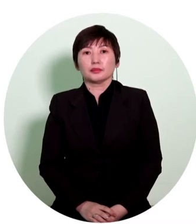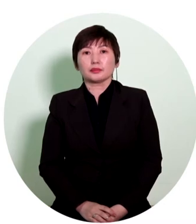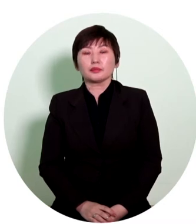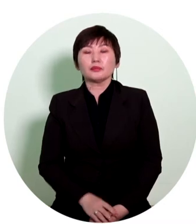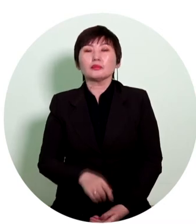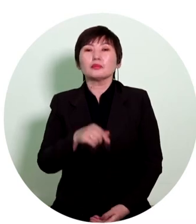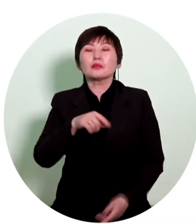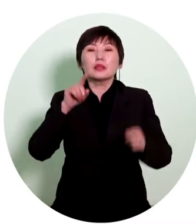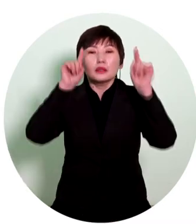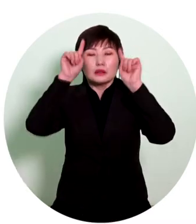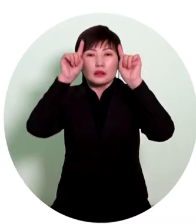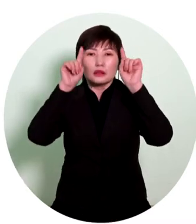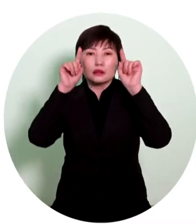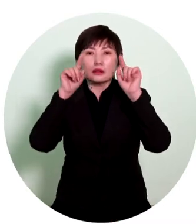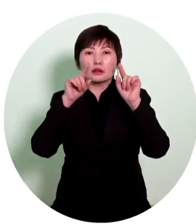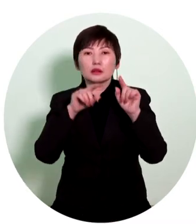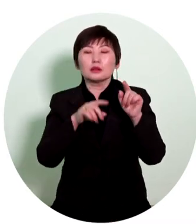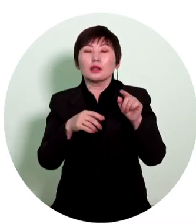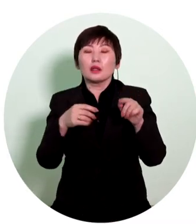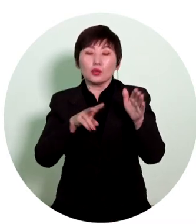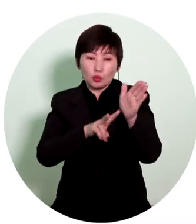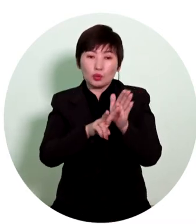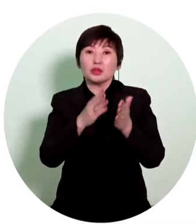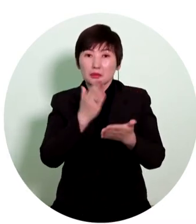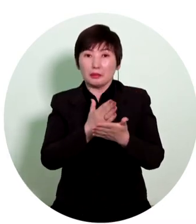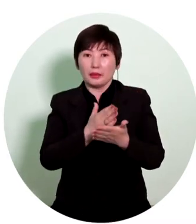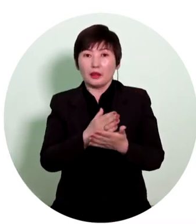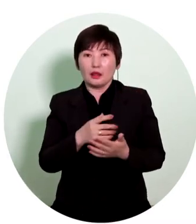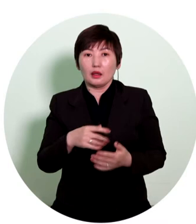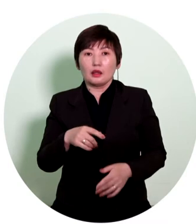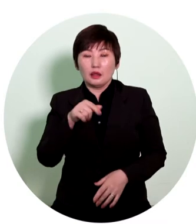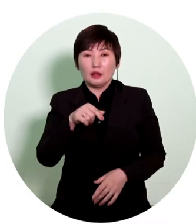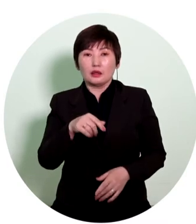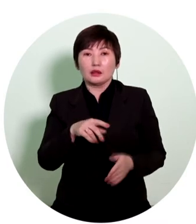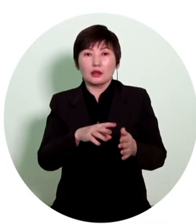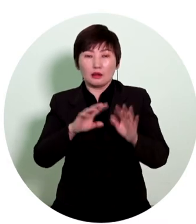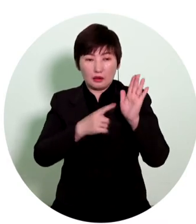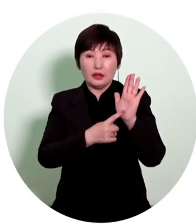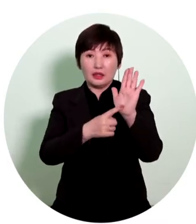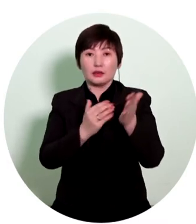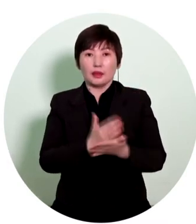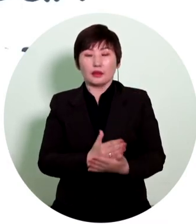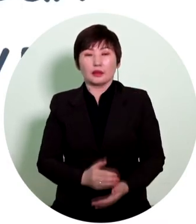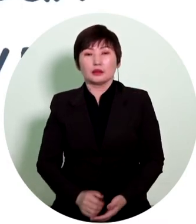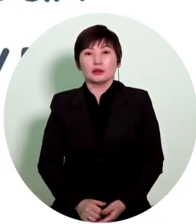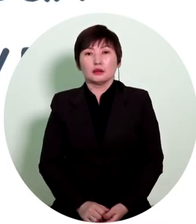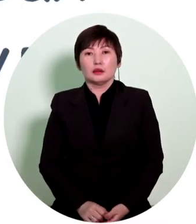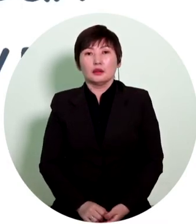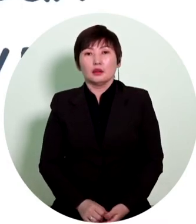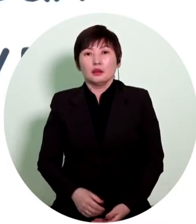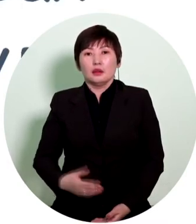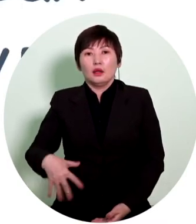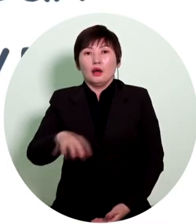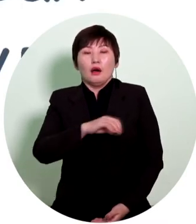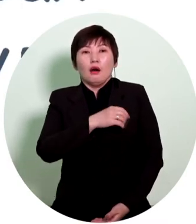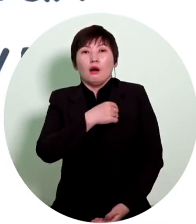талаасаа стрессийг яг нь давхар үүсэж байгаа. Стрессийн үед эдгээр хариу урвал илэрдэг гэж бүгд ойлгож байна. Одоо бүгдээрээ